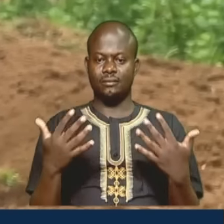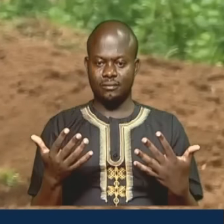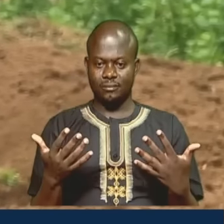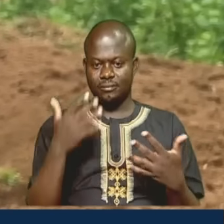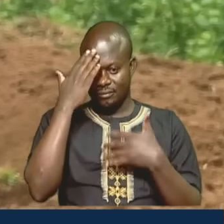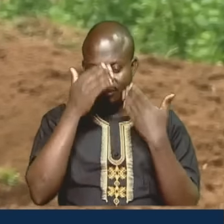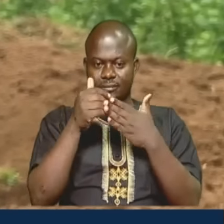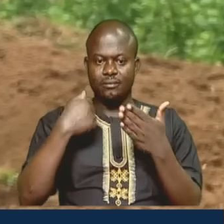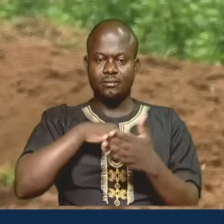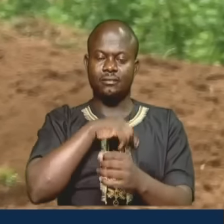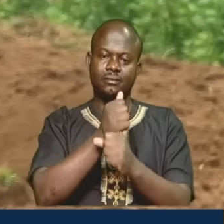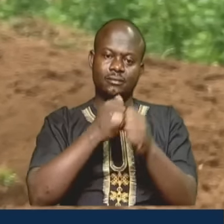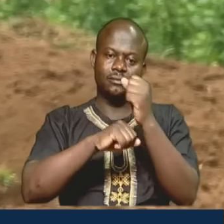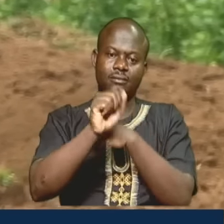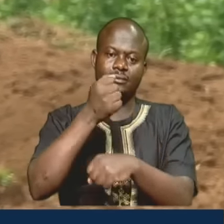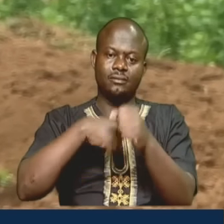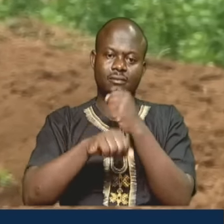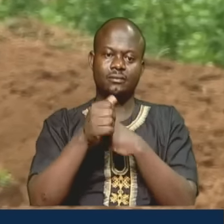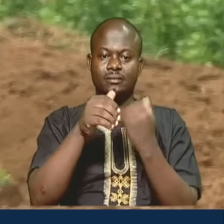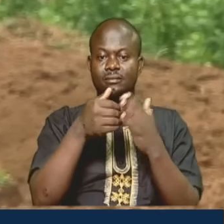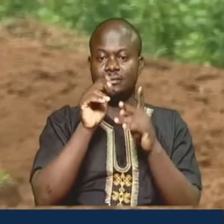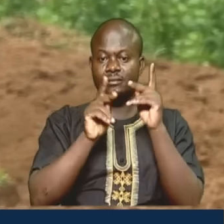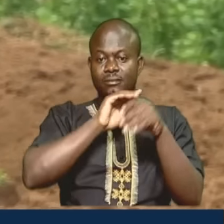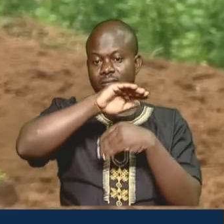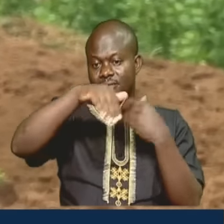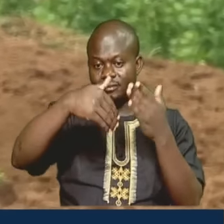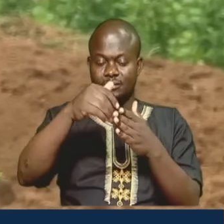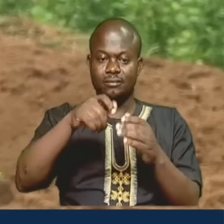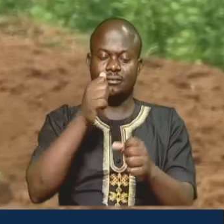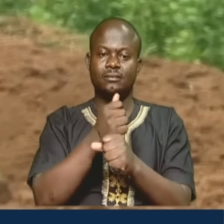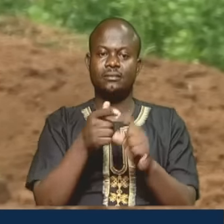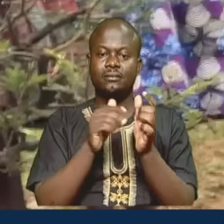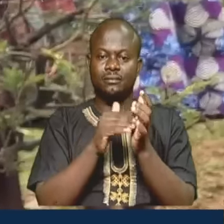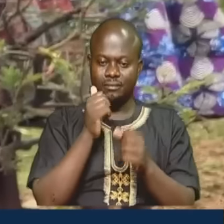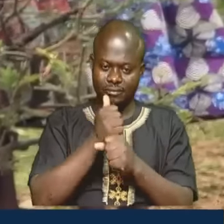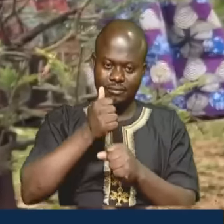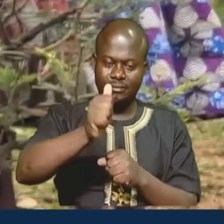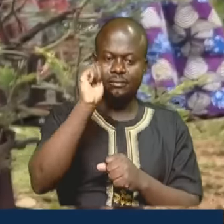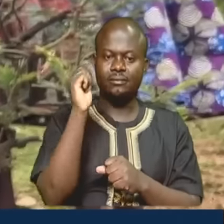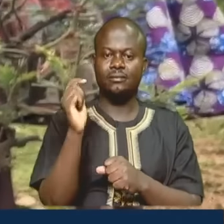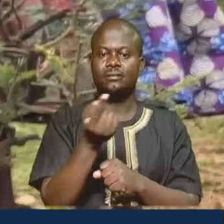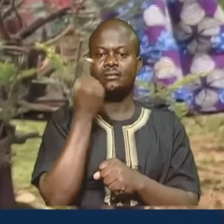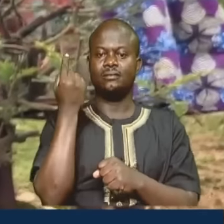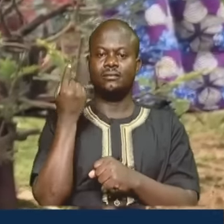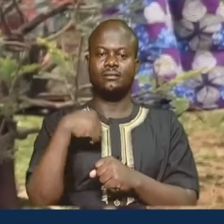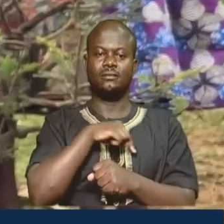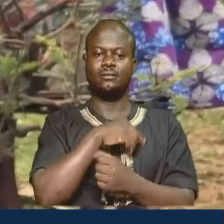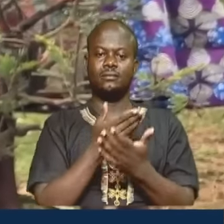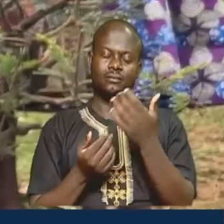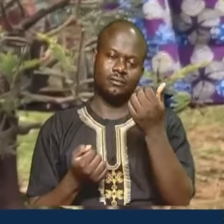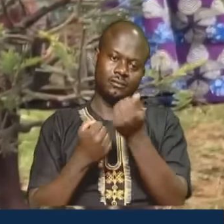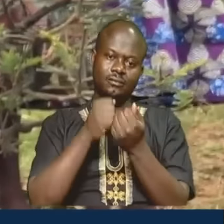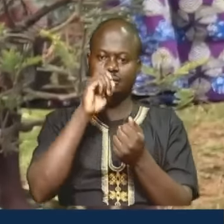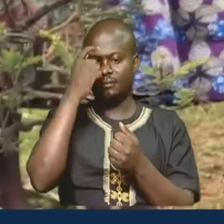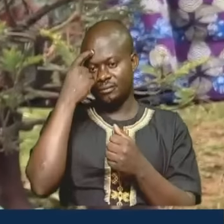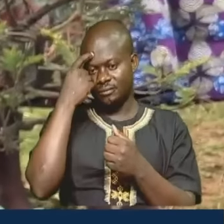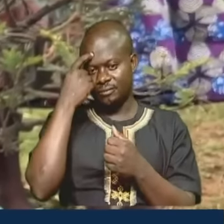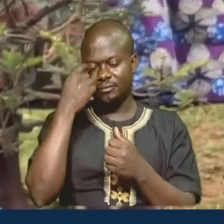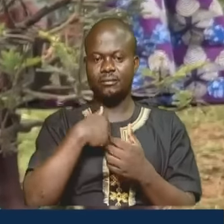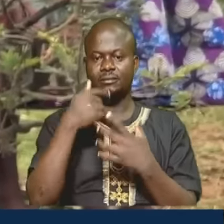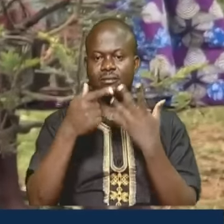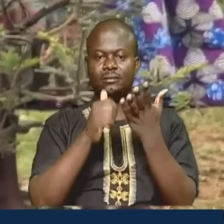kubera ko nyina akora ibikorwa abaturage bagakoze ariko akaba byikorera wenyine kwa yatubwiye nko kumusabira nk'inkunga muri leta ikagirana nayo ikintu